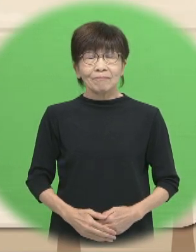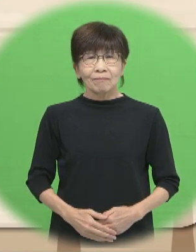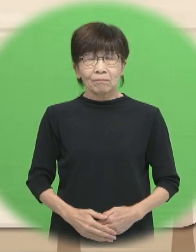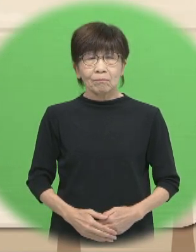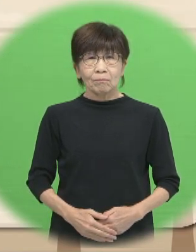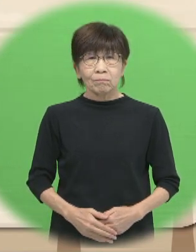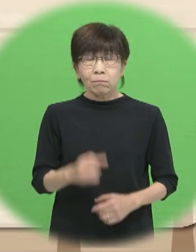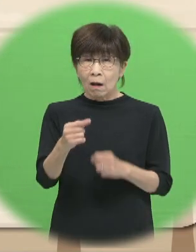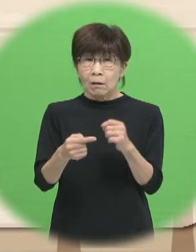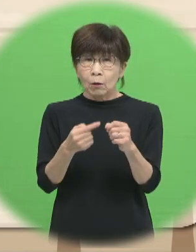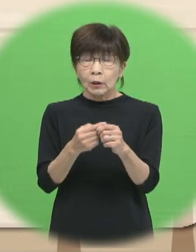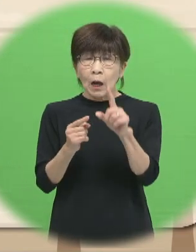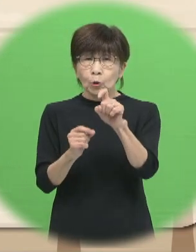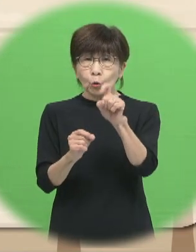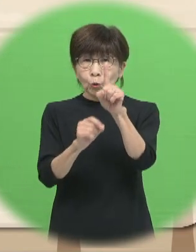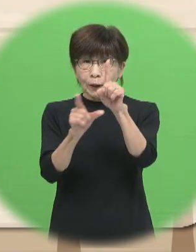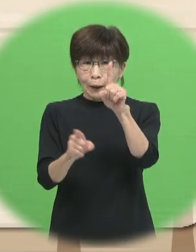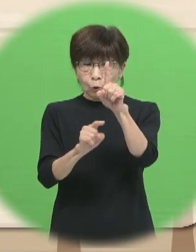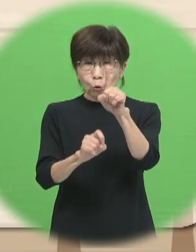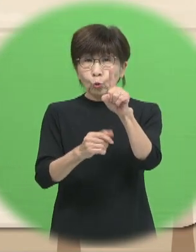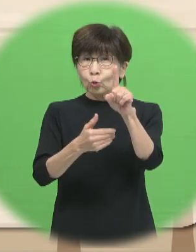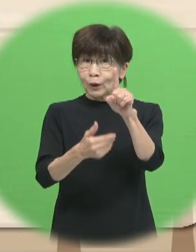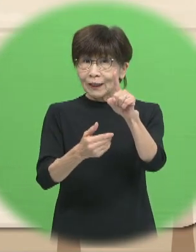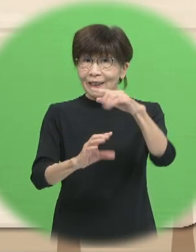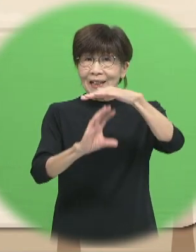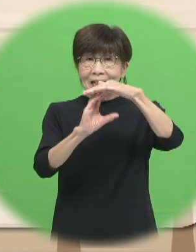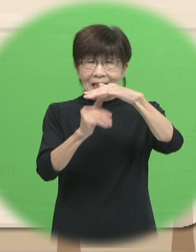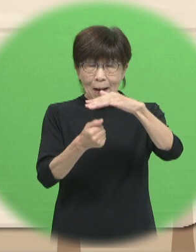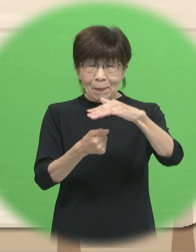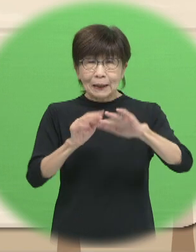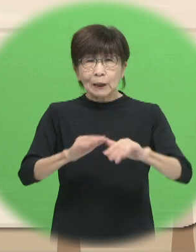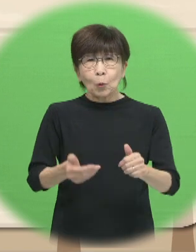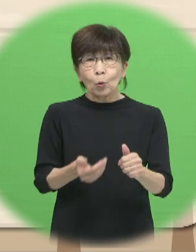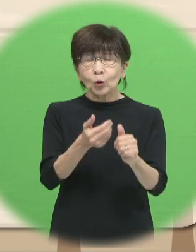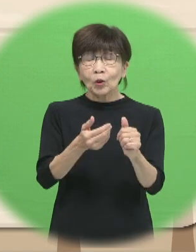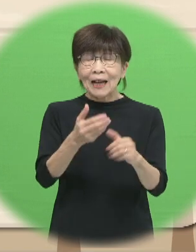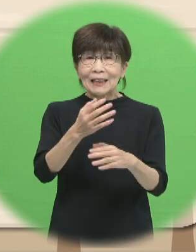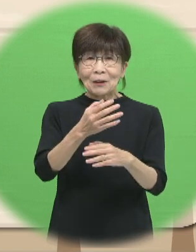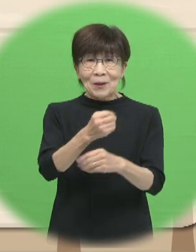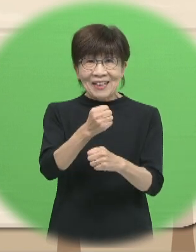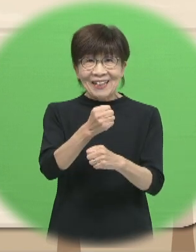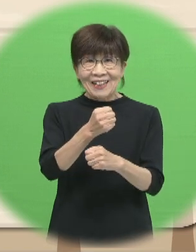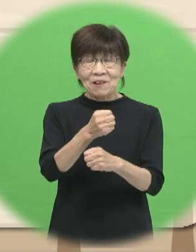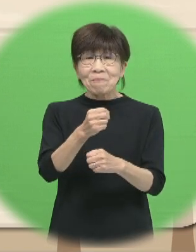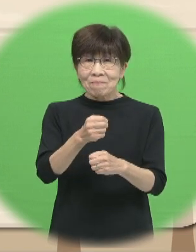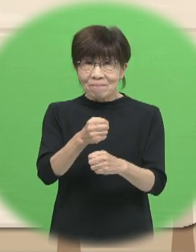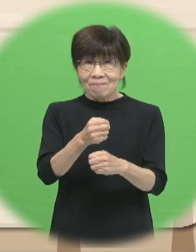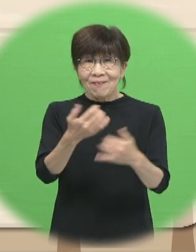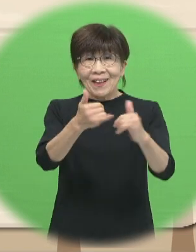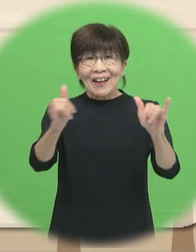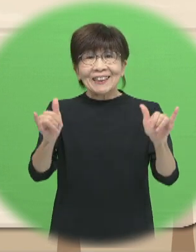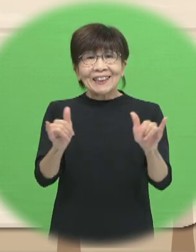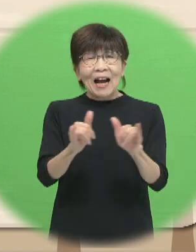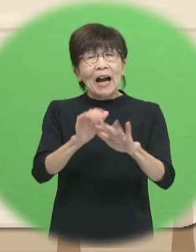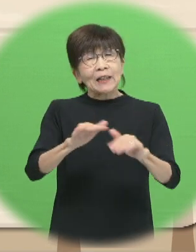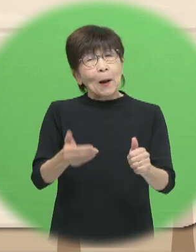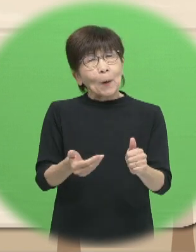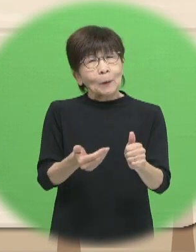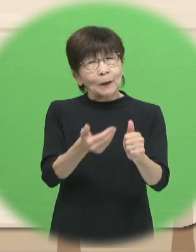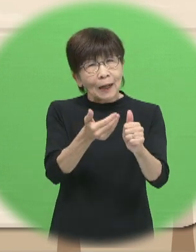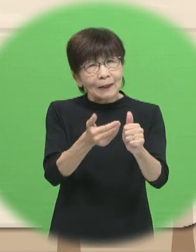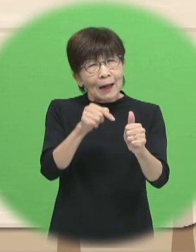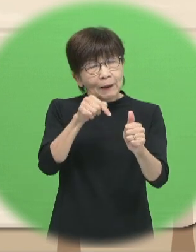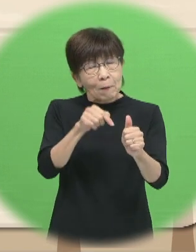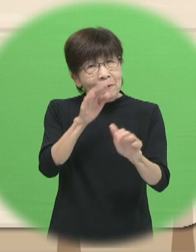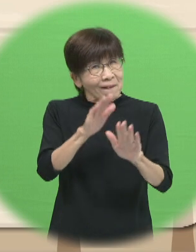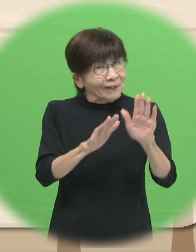毎年11月19日は山梨子育ての日。この日に合わせ社会全体で子育てに取り組む姿